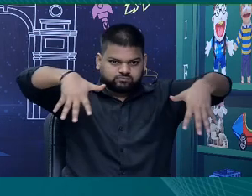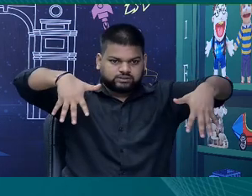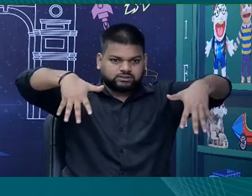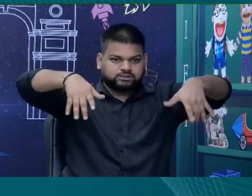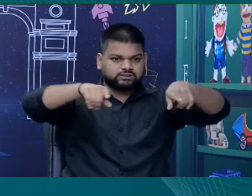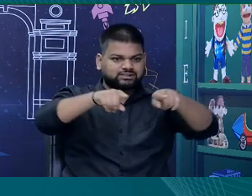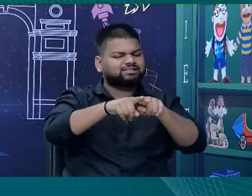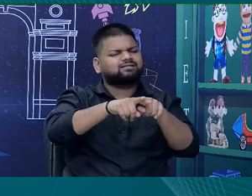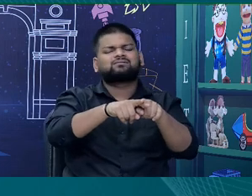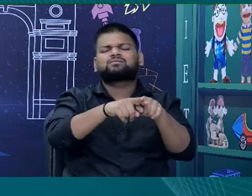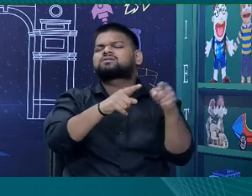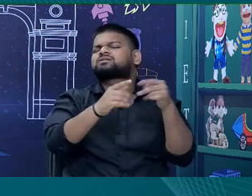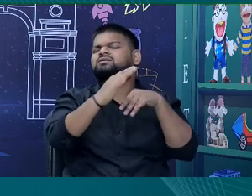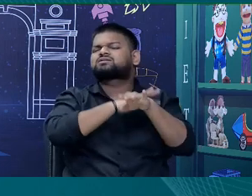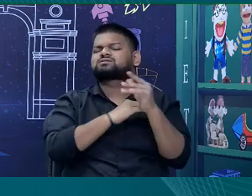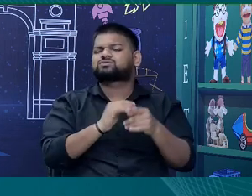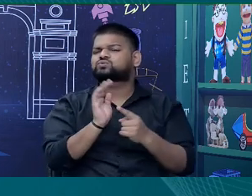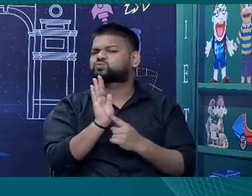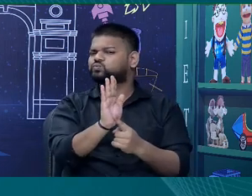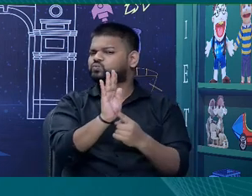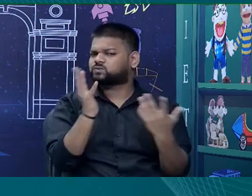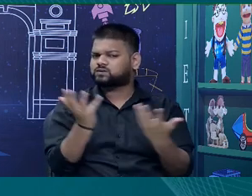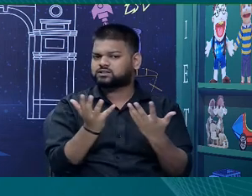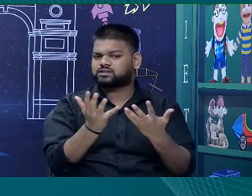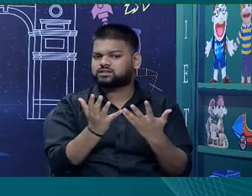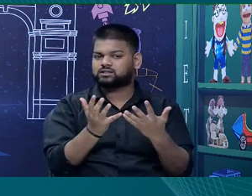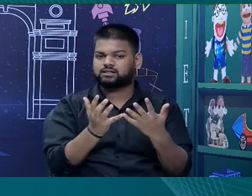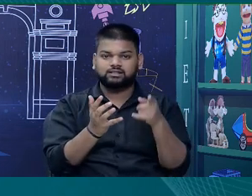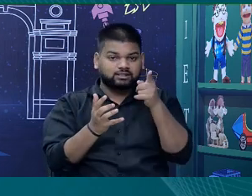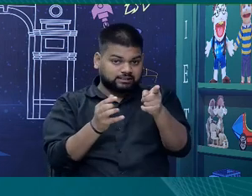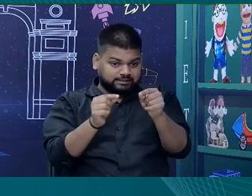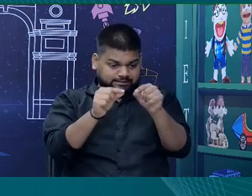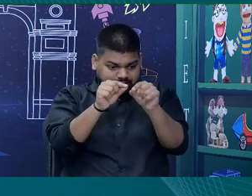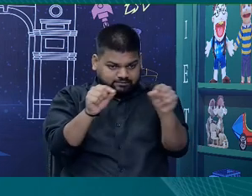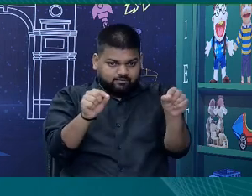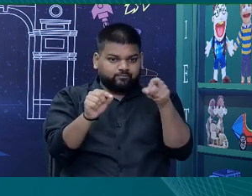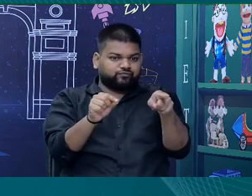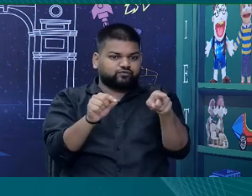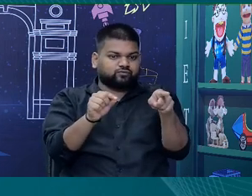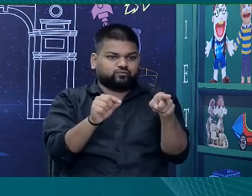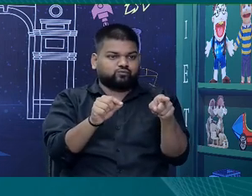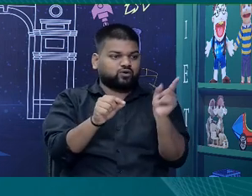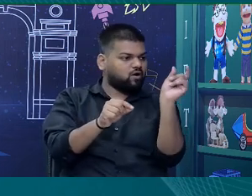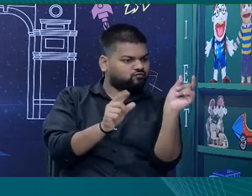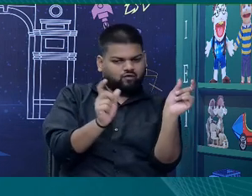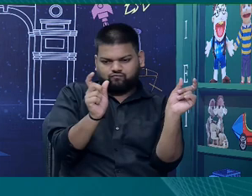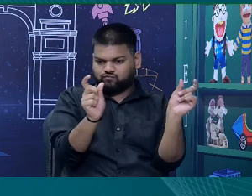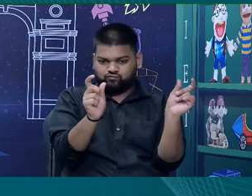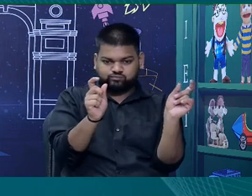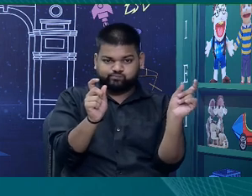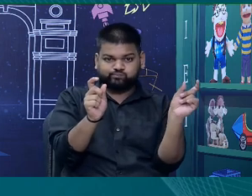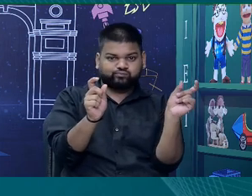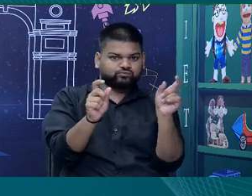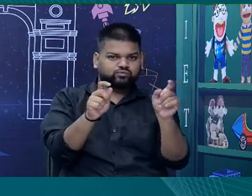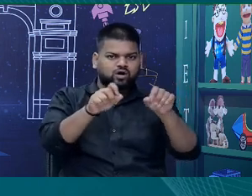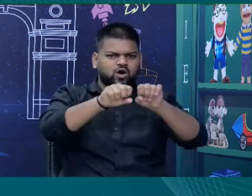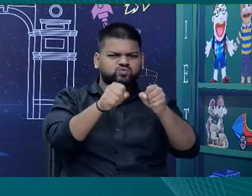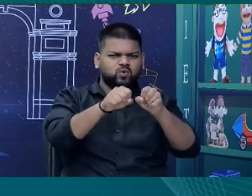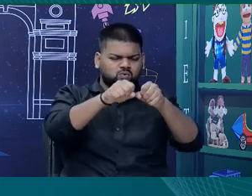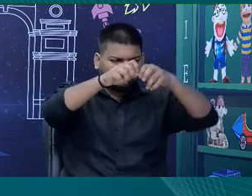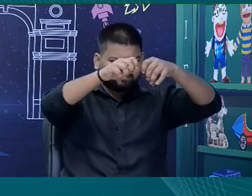और टर्म्स को फैक्टर्स में तोड़ना वो हमने डायग्राम के थ्रू शो किया है तो टर्म्स को दिनो करने के लिए हमने टाइटल